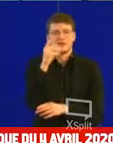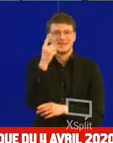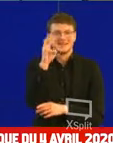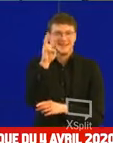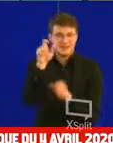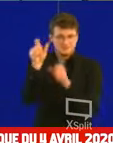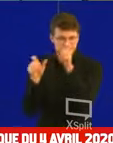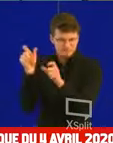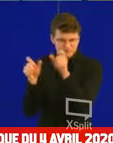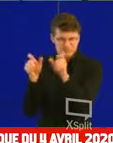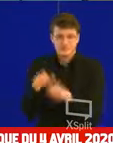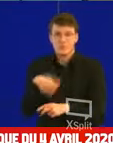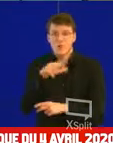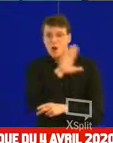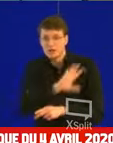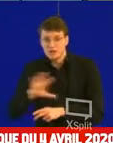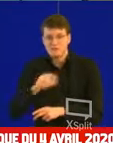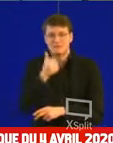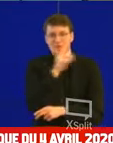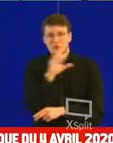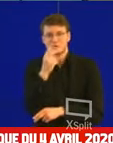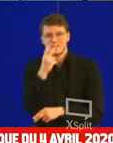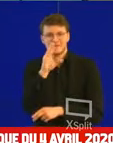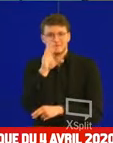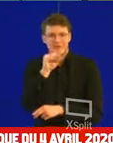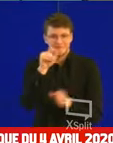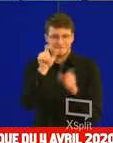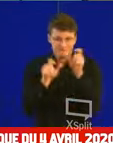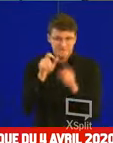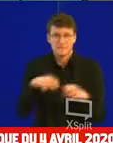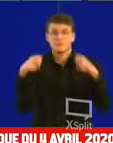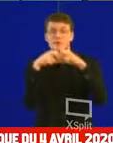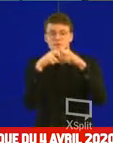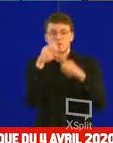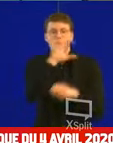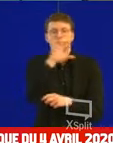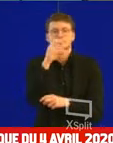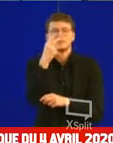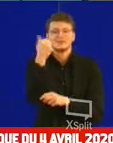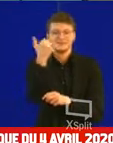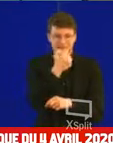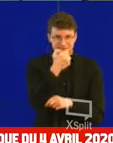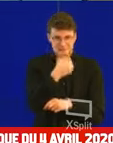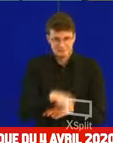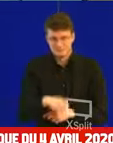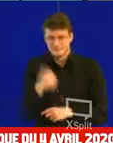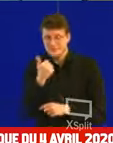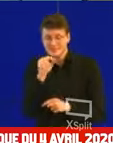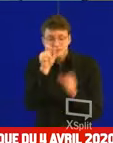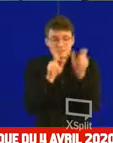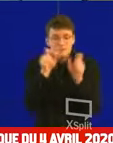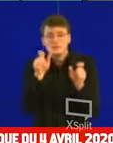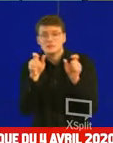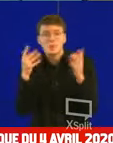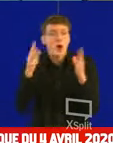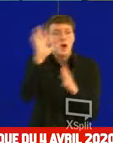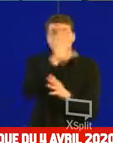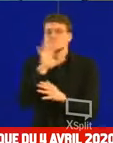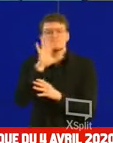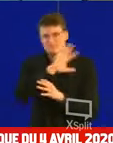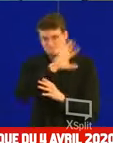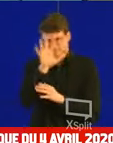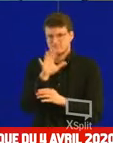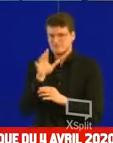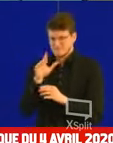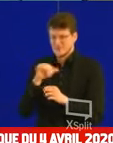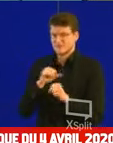ligne on dit rien c'est stéphane rousseau ans et steve von bergen d'origine le brent total entend